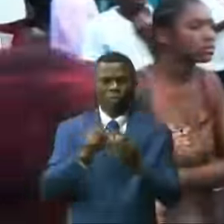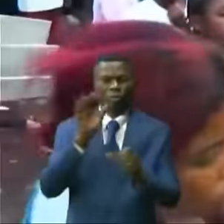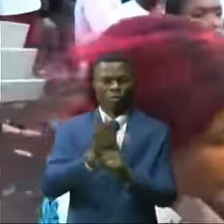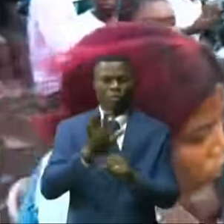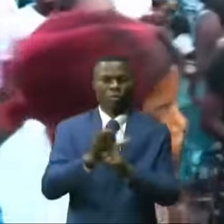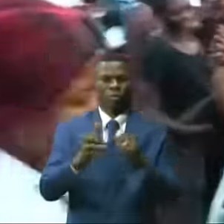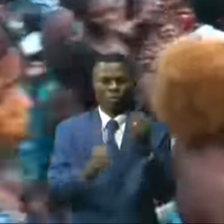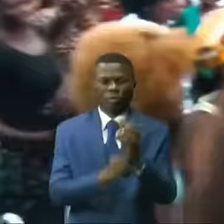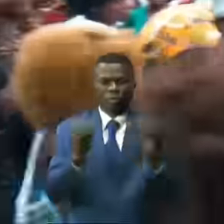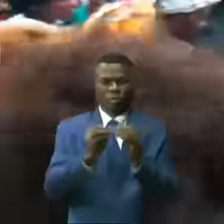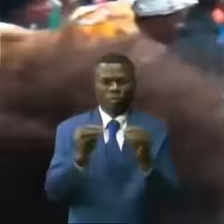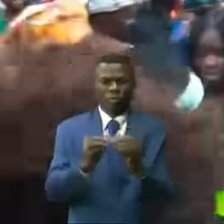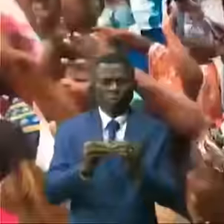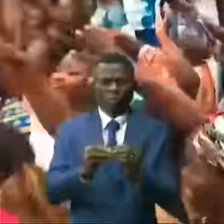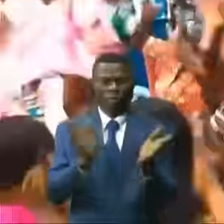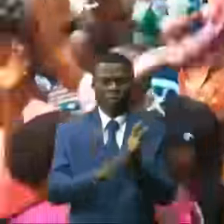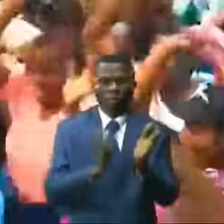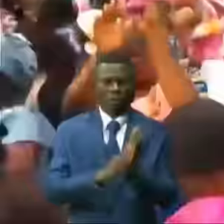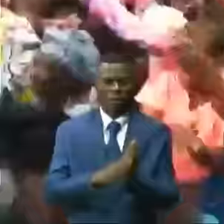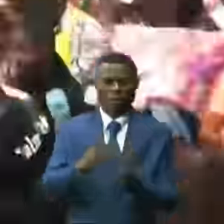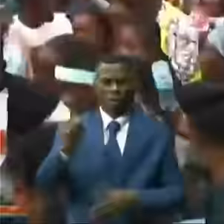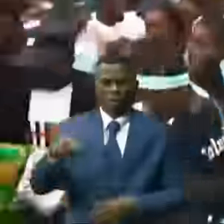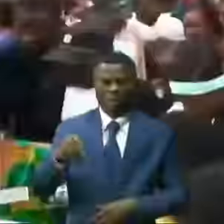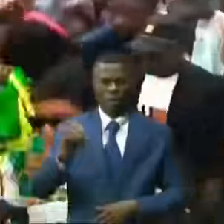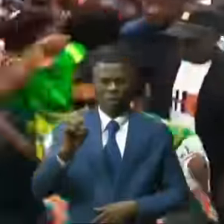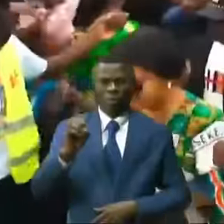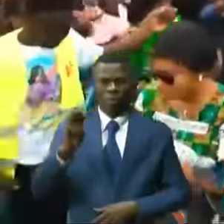de personnes réunies à l'enseinene de l'école t